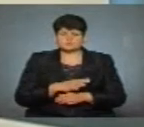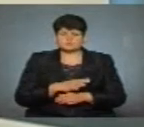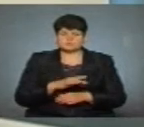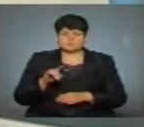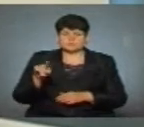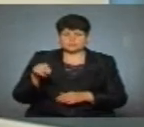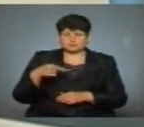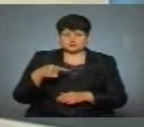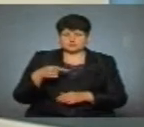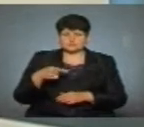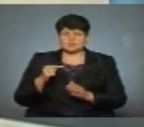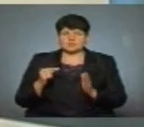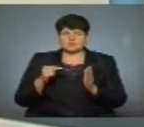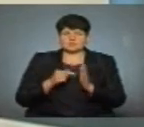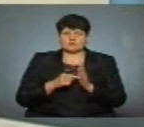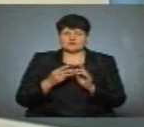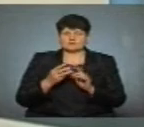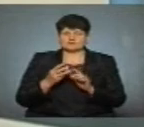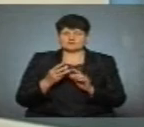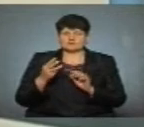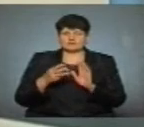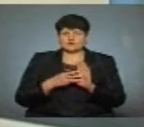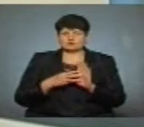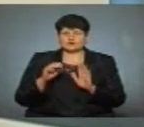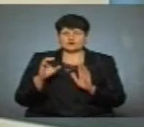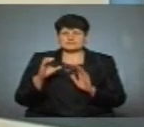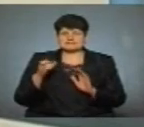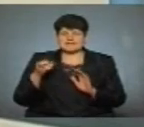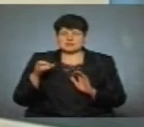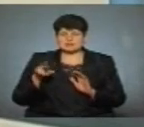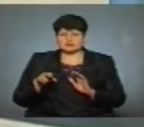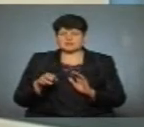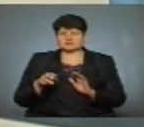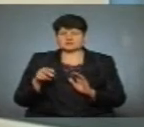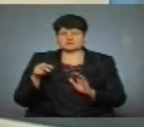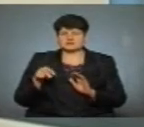мобілізований, попав в третю хвилю 8 серпня 2014 року. Ми вже відбули на